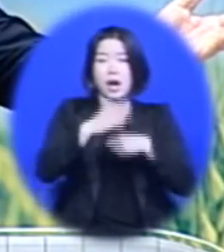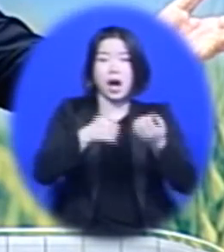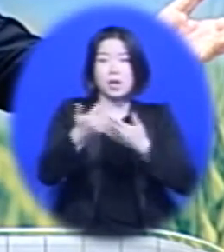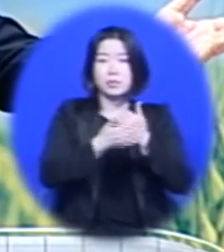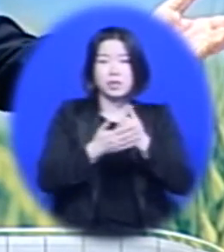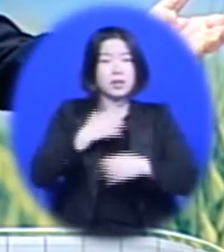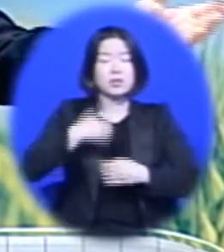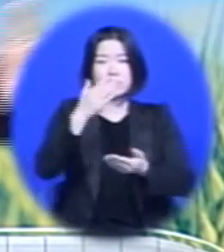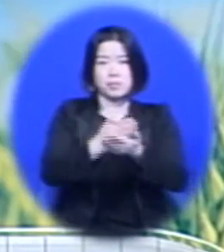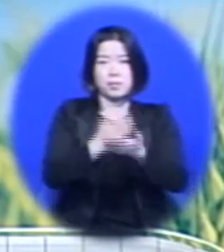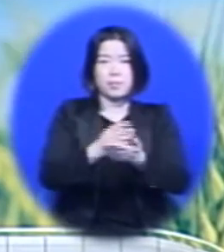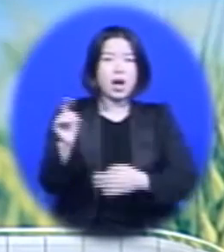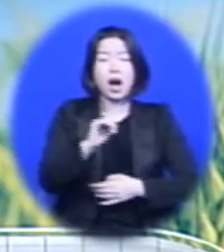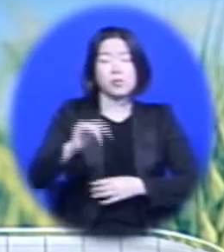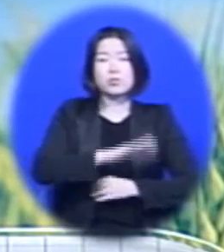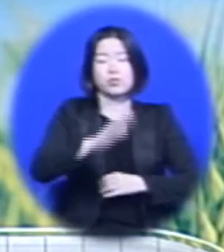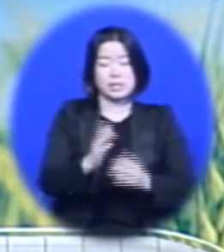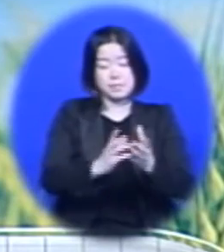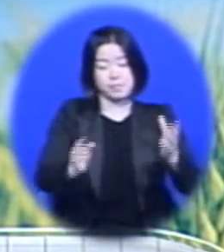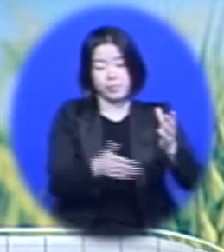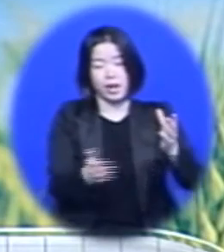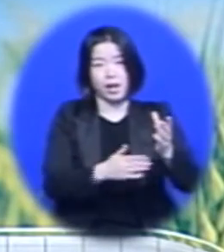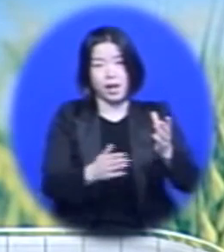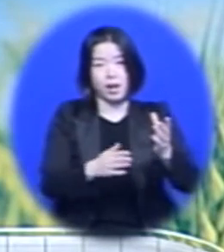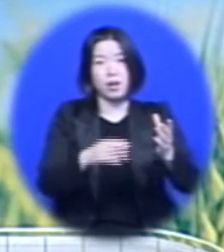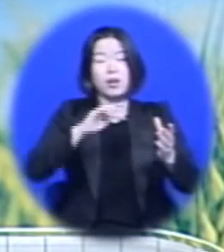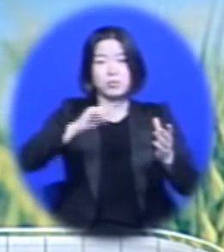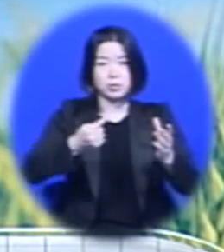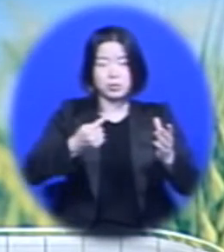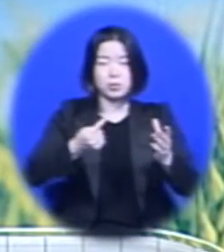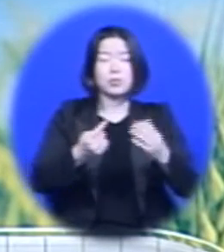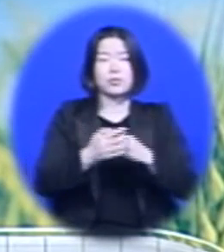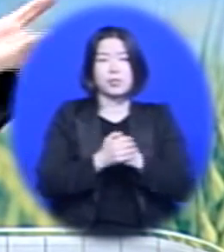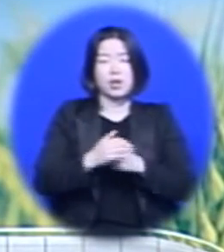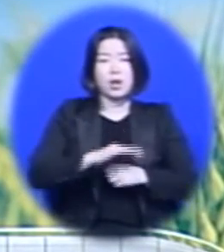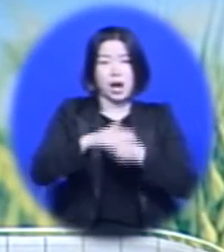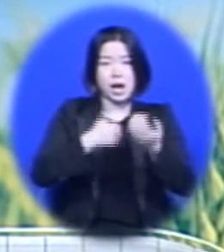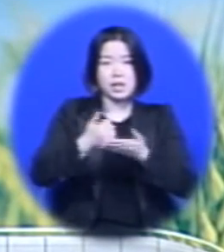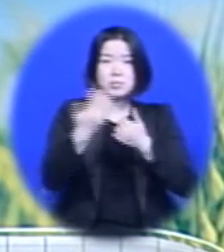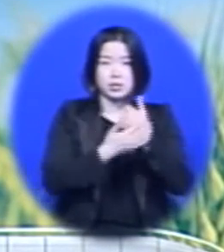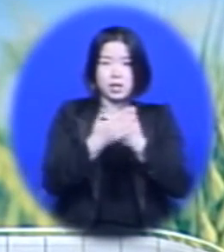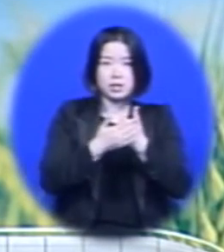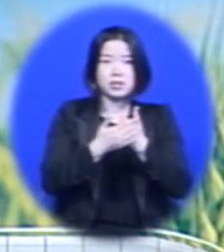마시기 바랍니다. 아무리 우리 밑이 빠진 물 그런 독과 같아도 하나님의